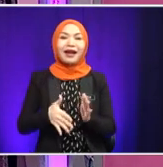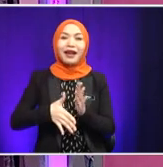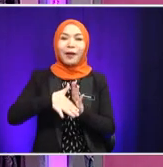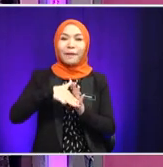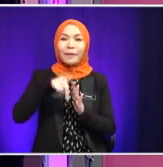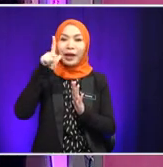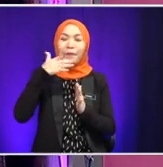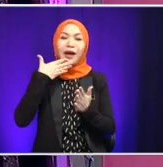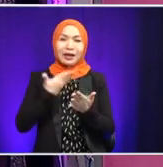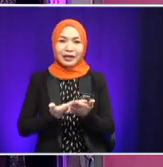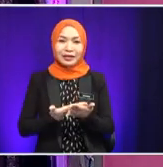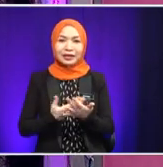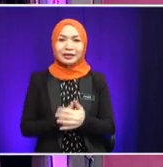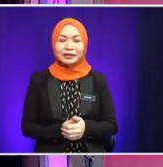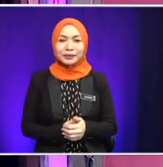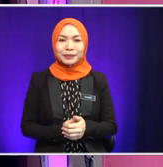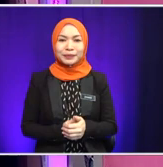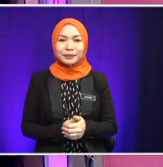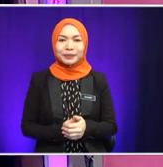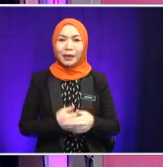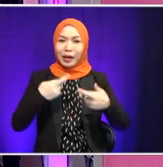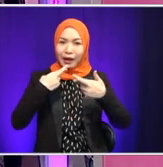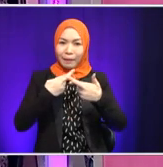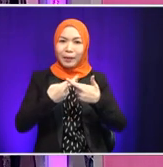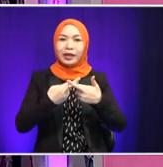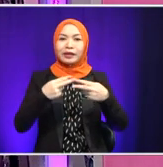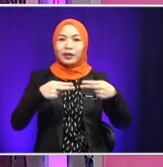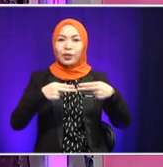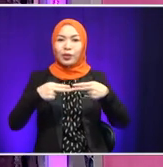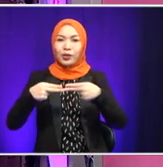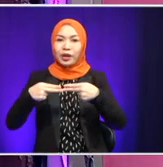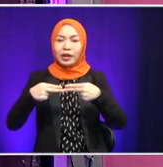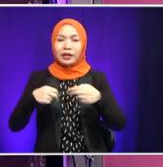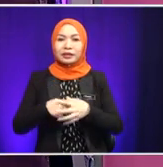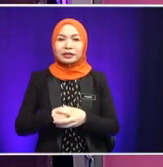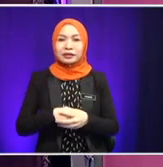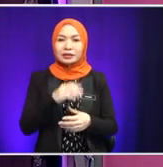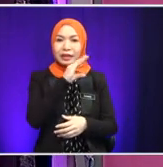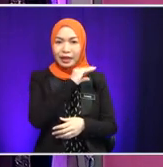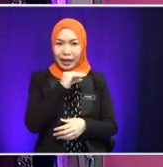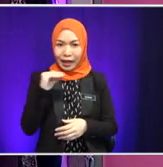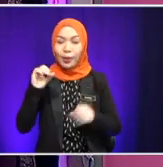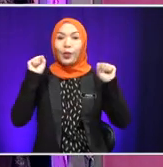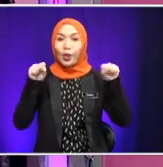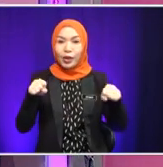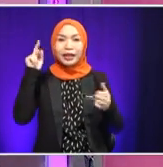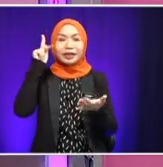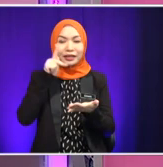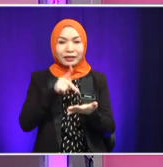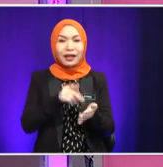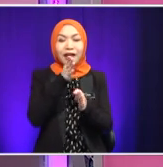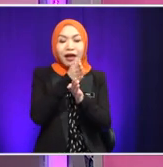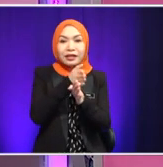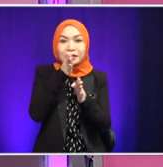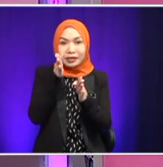melalui activity God dan juga mengiritkan hubungan dan yang paling penting sekali lagi kita dapat mengenali giliran kita lebih dekat